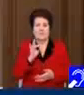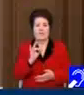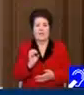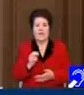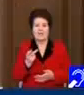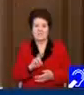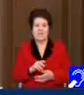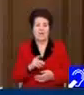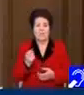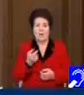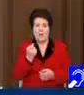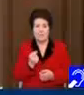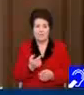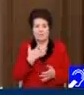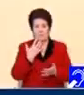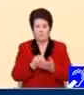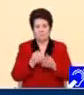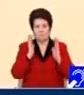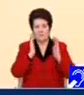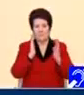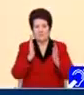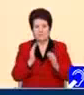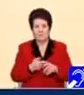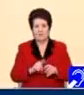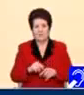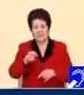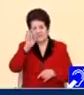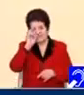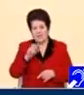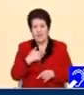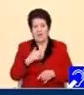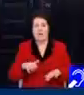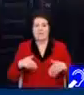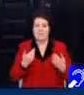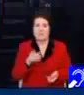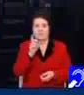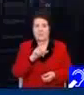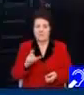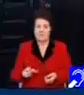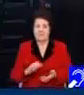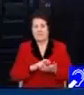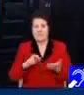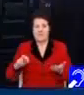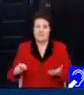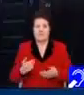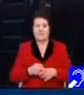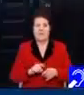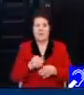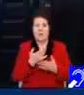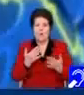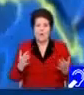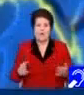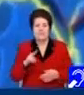puțin obișnuită pe pagina sa de Facebook. Șeful suspendat al țării a îndemnat cetățenii să evite să pedepsească cu